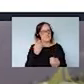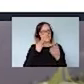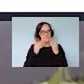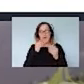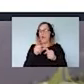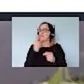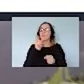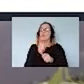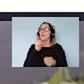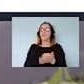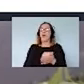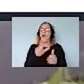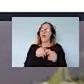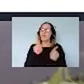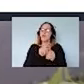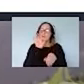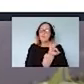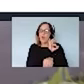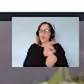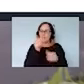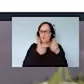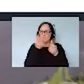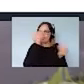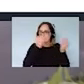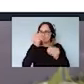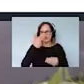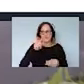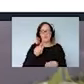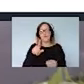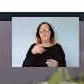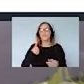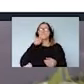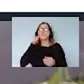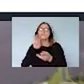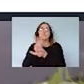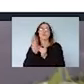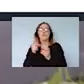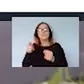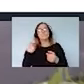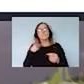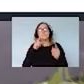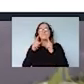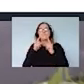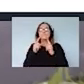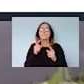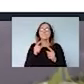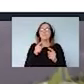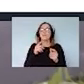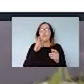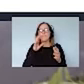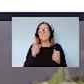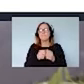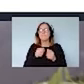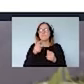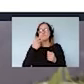tylko drukowanie, ale nawet samo projektowanie 3D. Wczoraj byłem na innym spotkaniu, na którym rozmawialiśmy też i pojawił się wątek tego, że